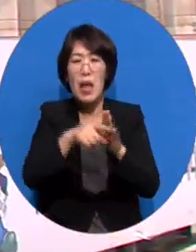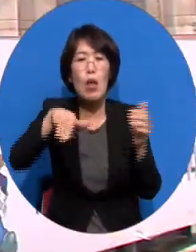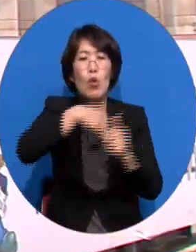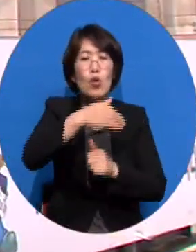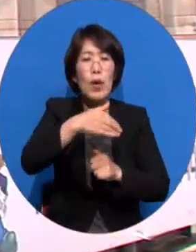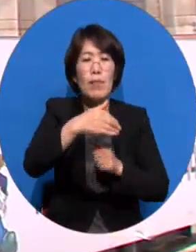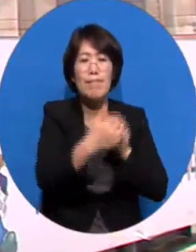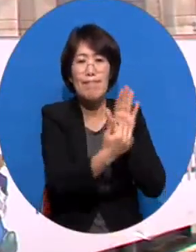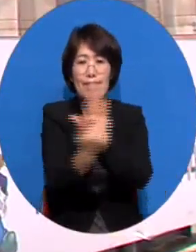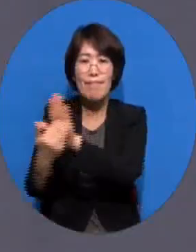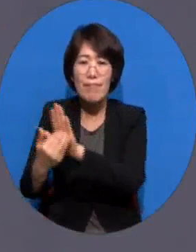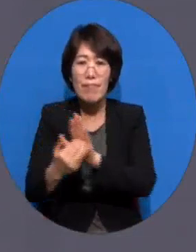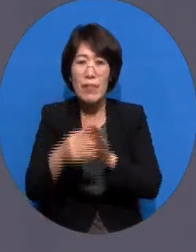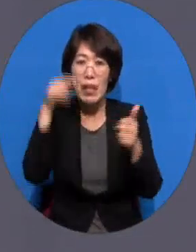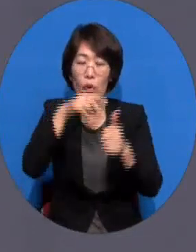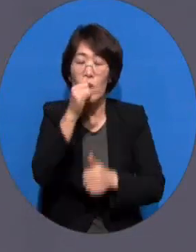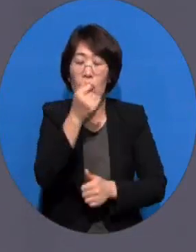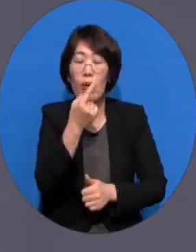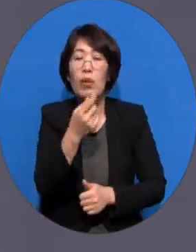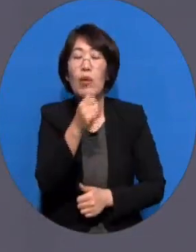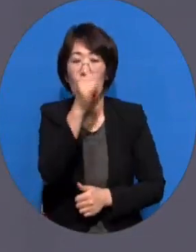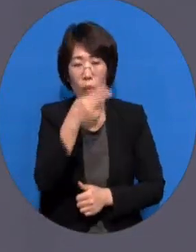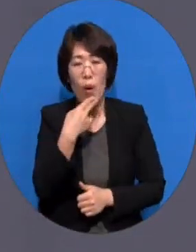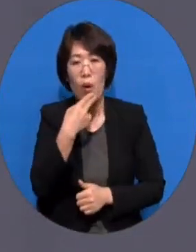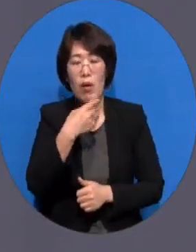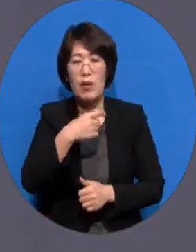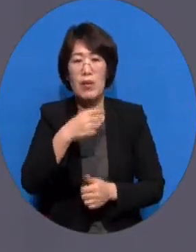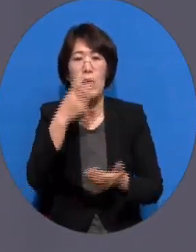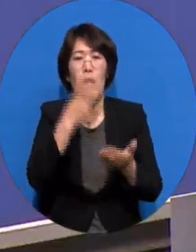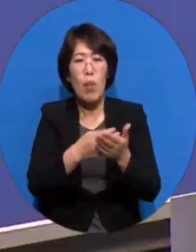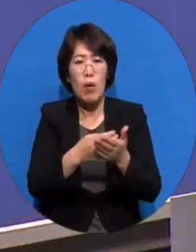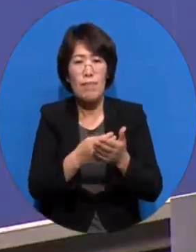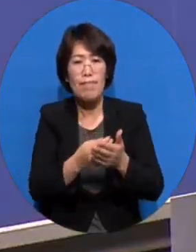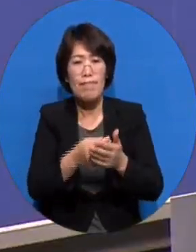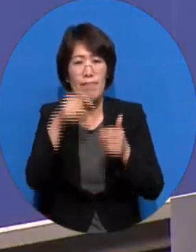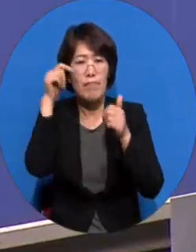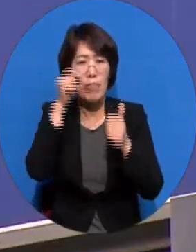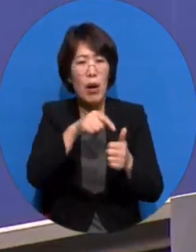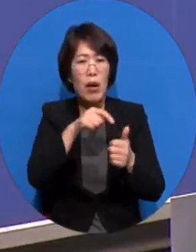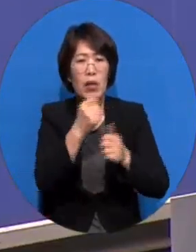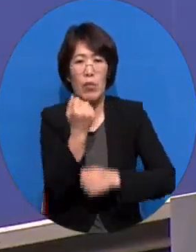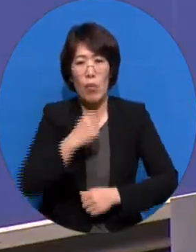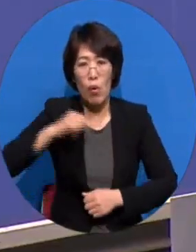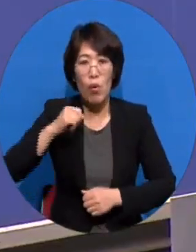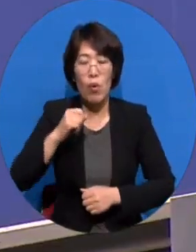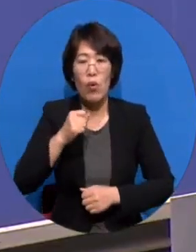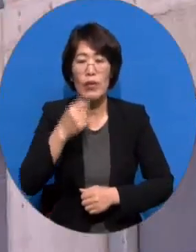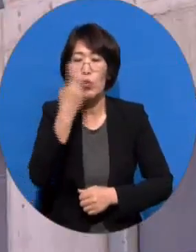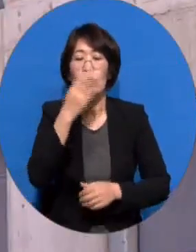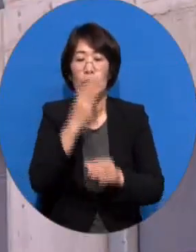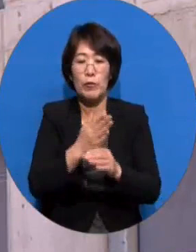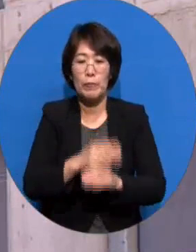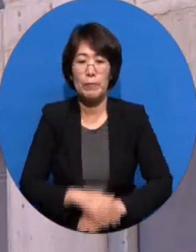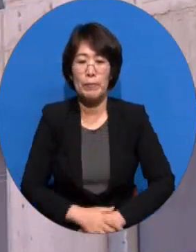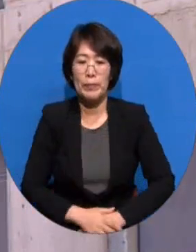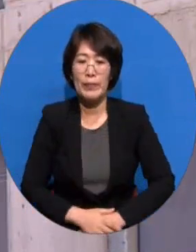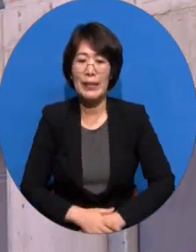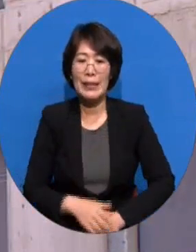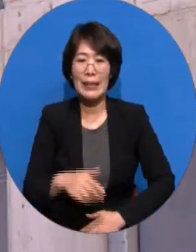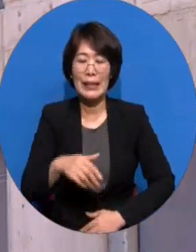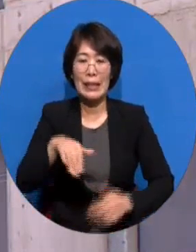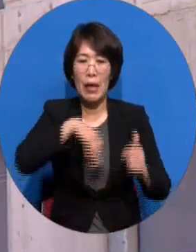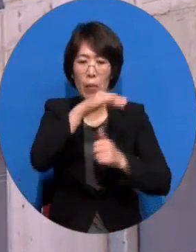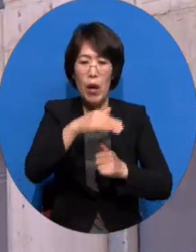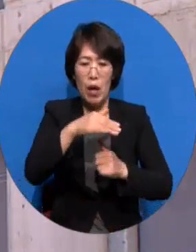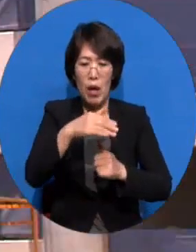조치를 내렸는지 조사해 중대재해처벌법 적용 여부를 검토하고 있습니다. 접근금지 조치라든가 다른